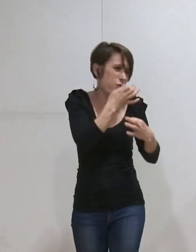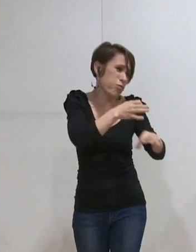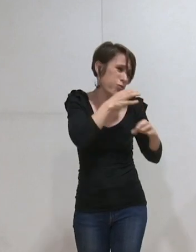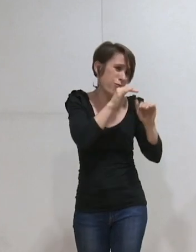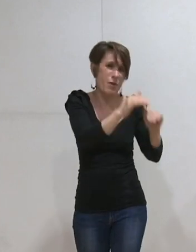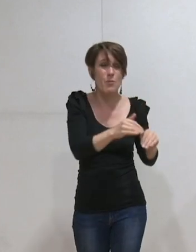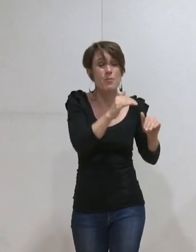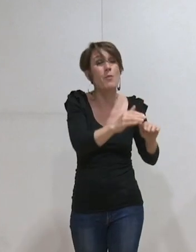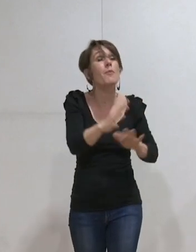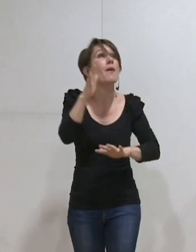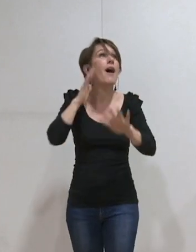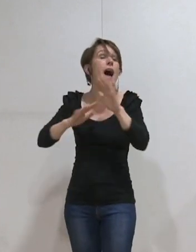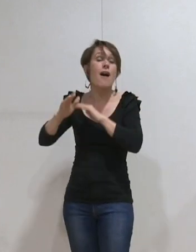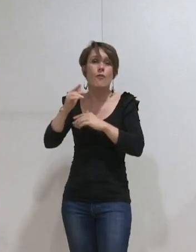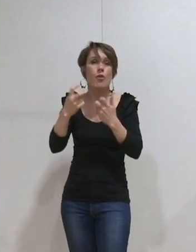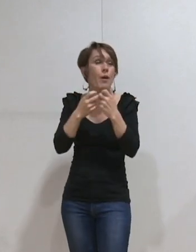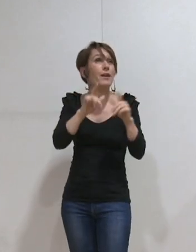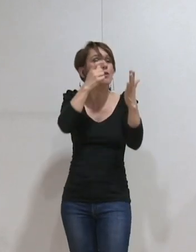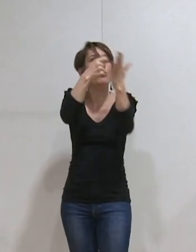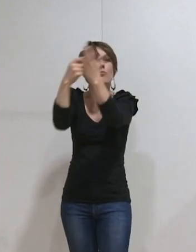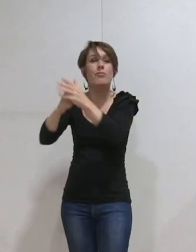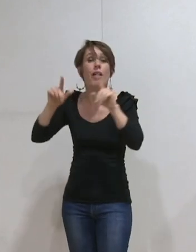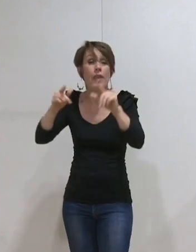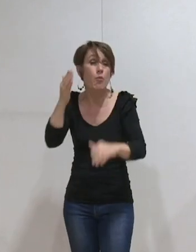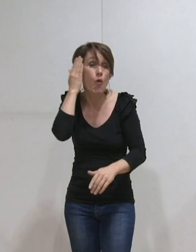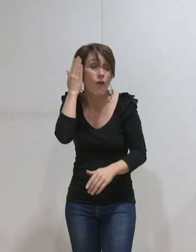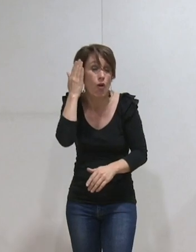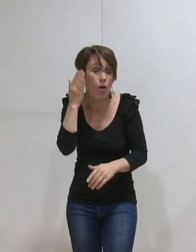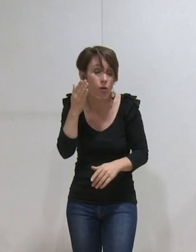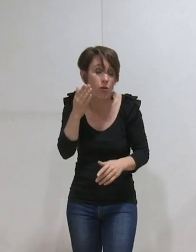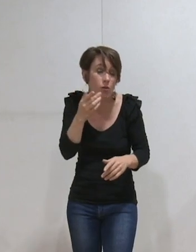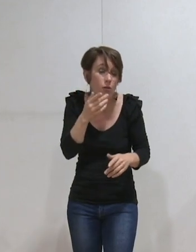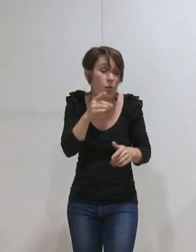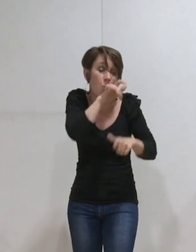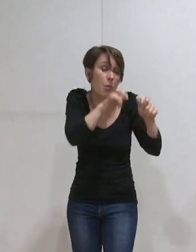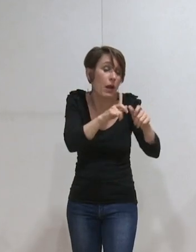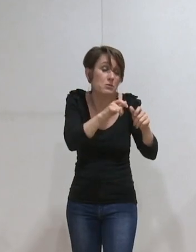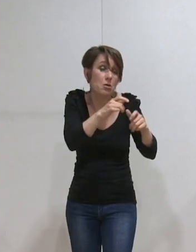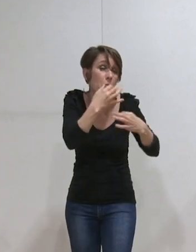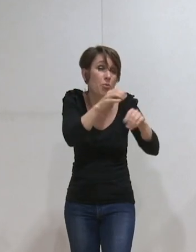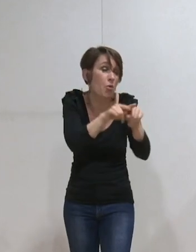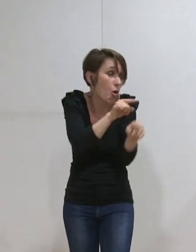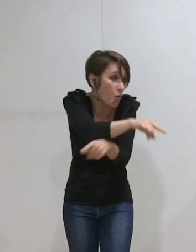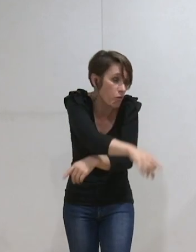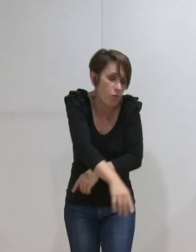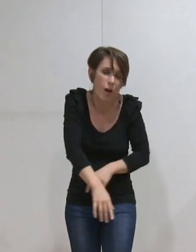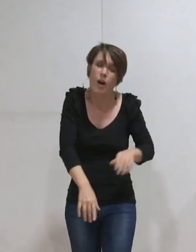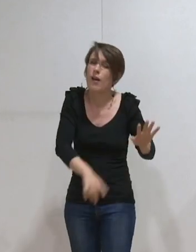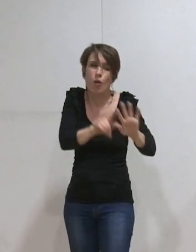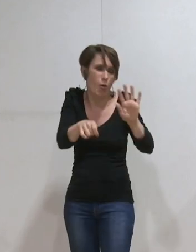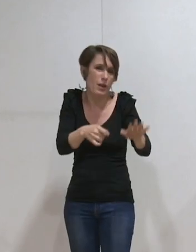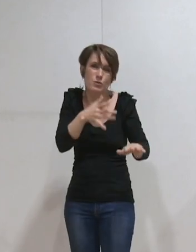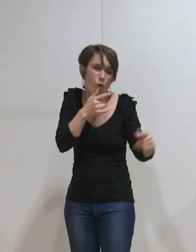Gog on ne va pas revenir sur les sur les goûts et les couleurs chacun sait que il est difficile deugmenter les les les goûts et les couleurs